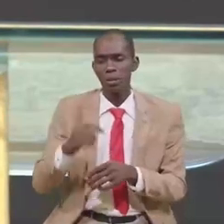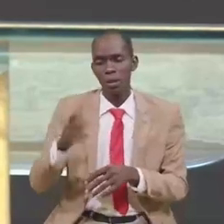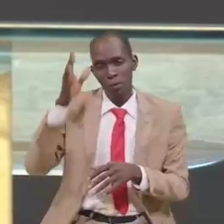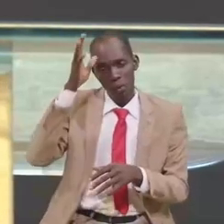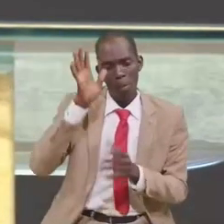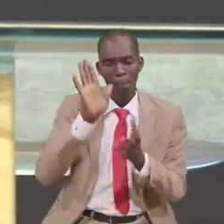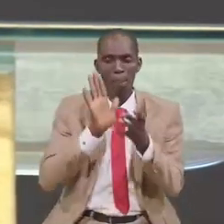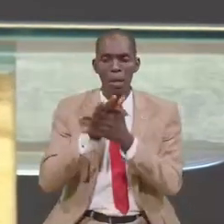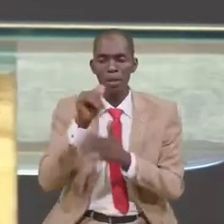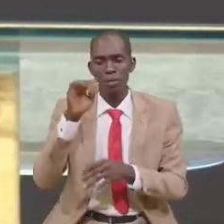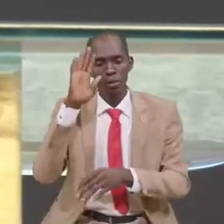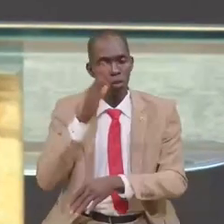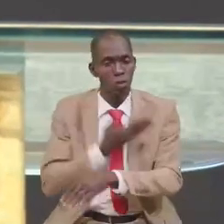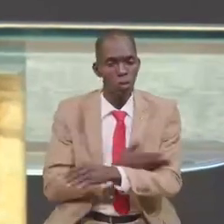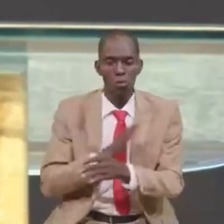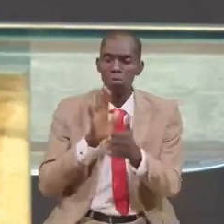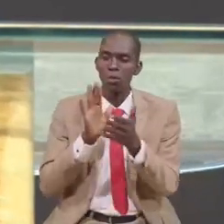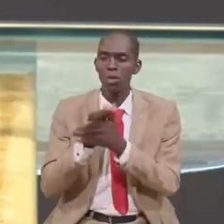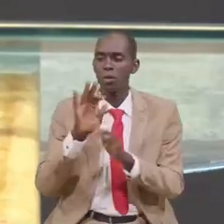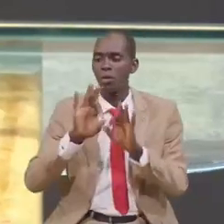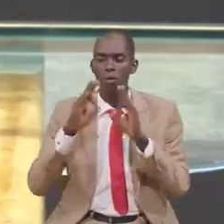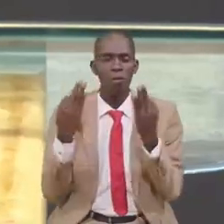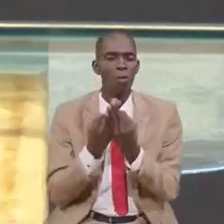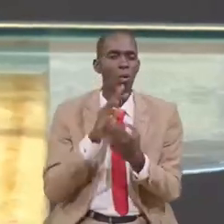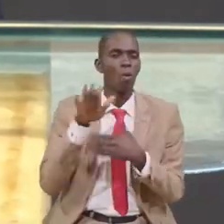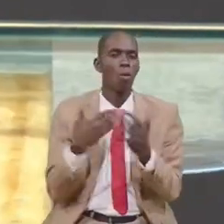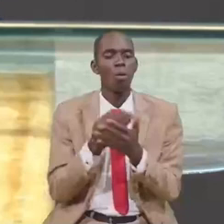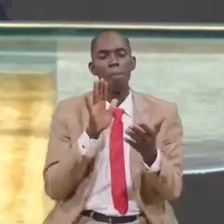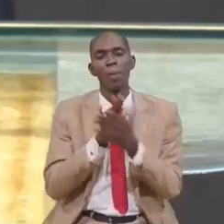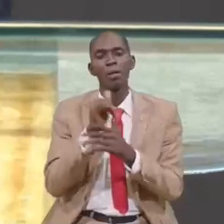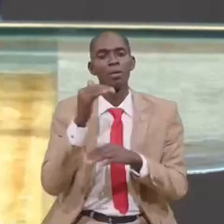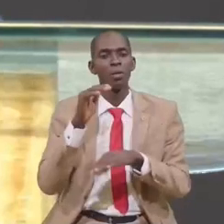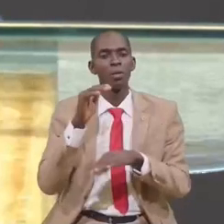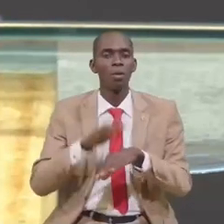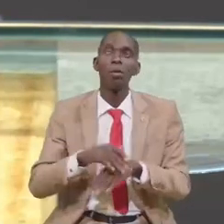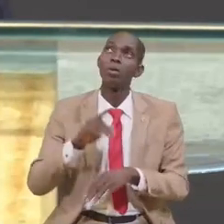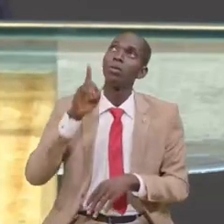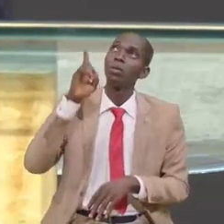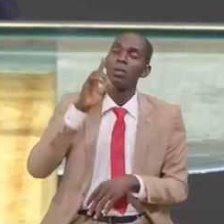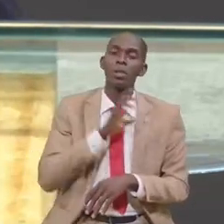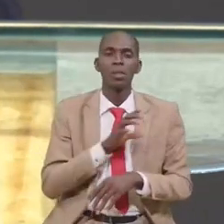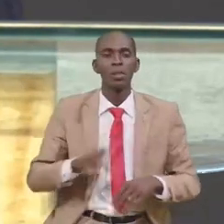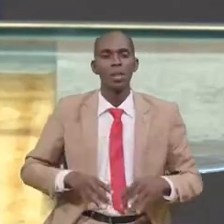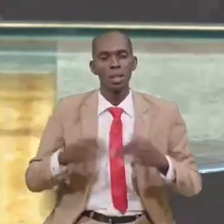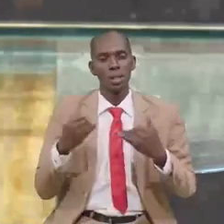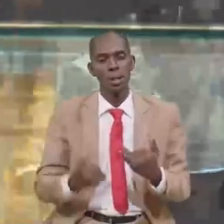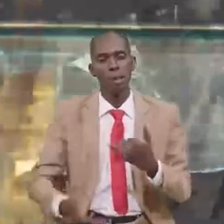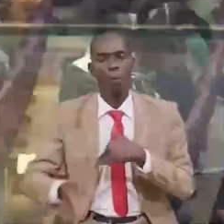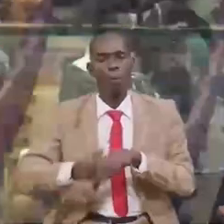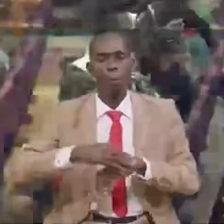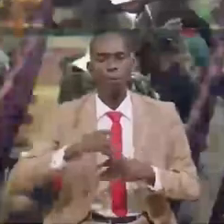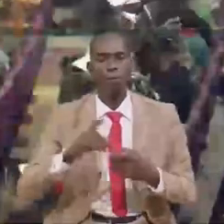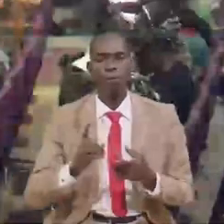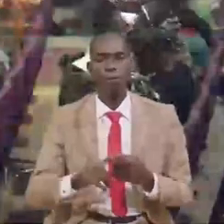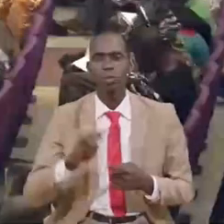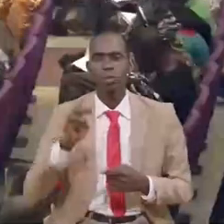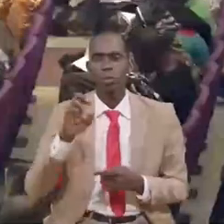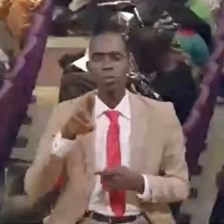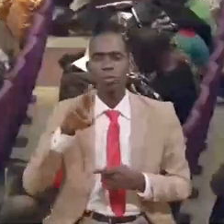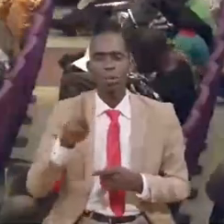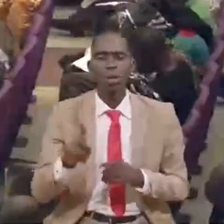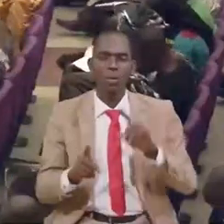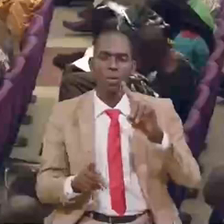toute la maisonnée a cru au Seigneur. Revenons à Marc chapitre 1.